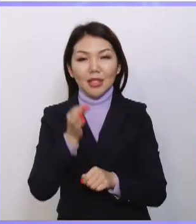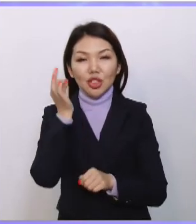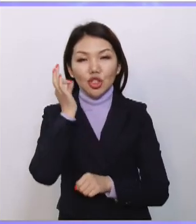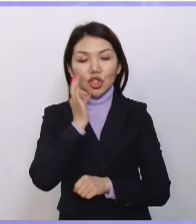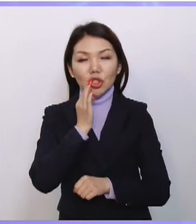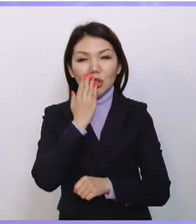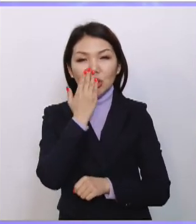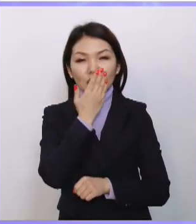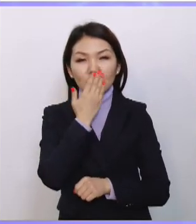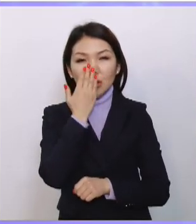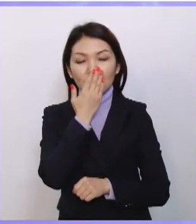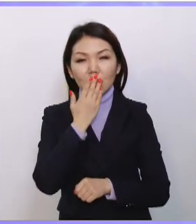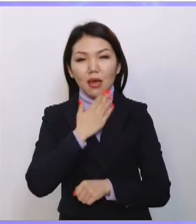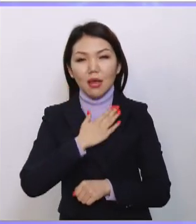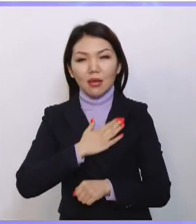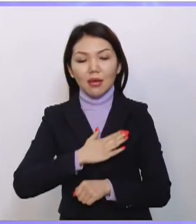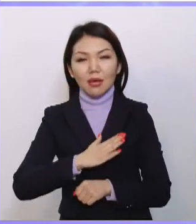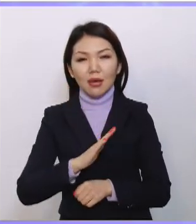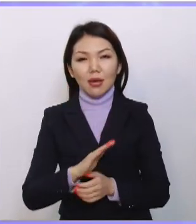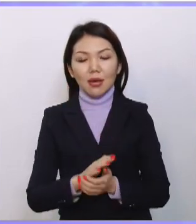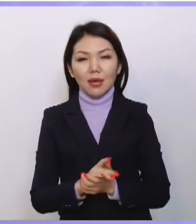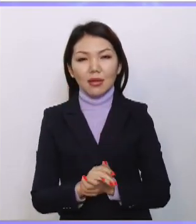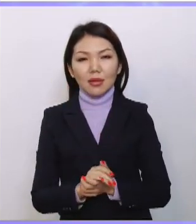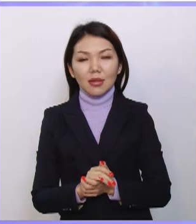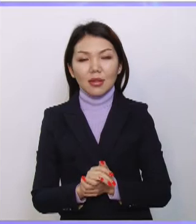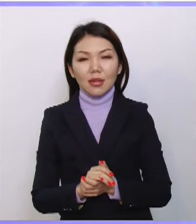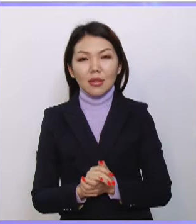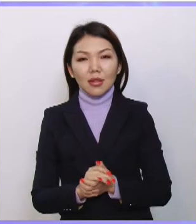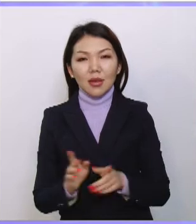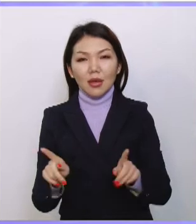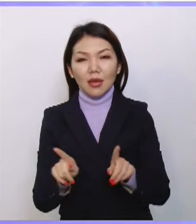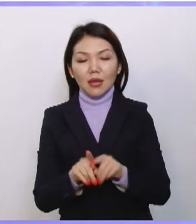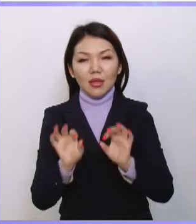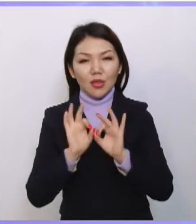Жыты аңкыган ширин жемиштер кандай сонун?